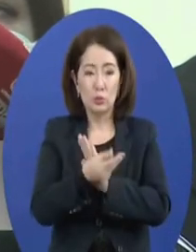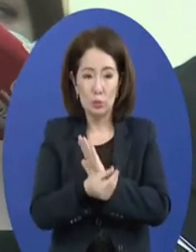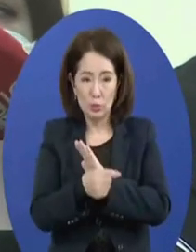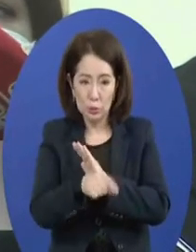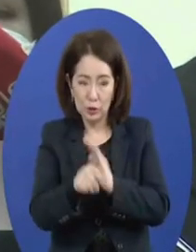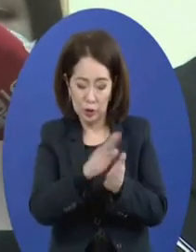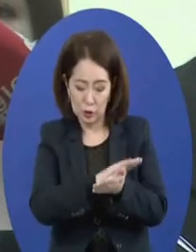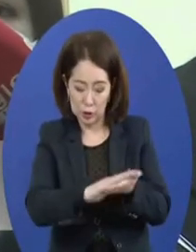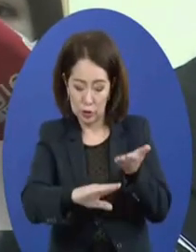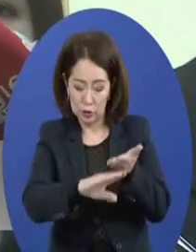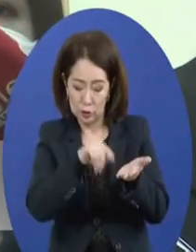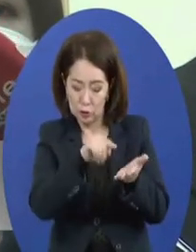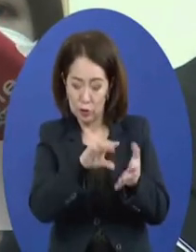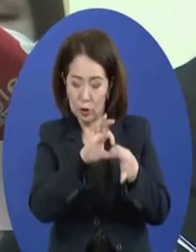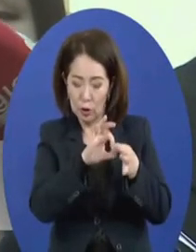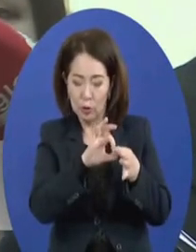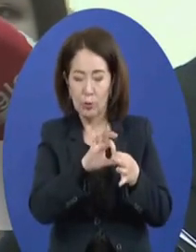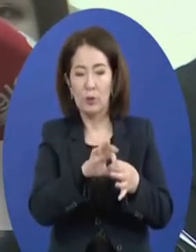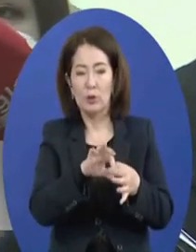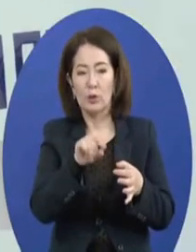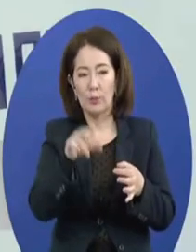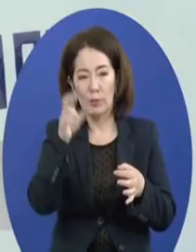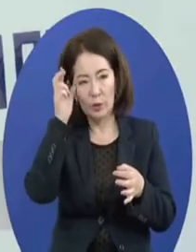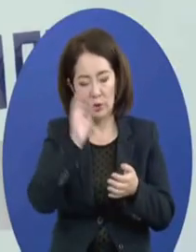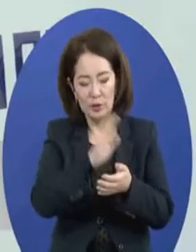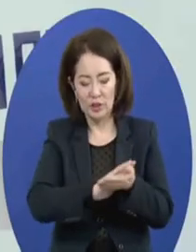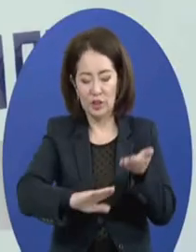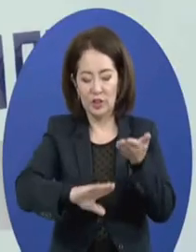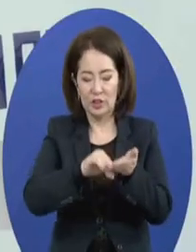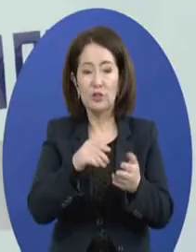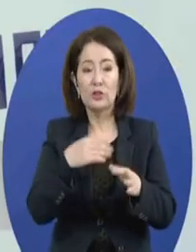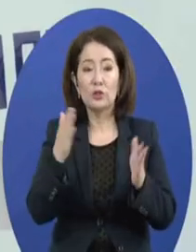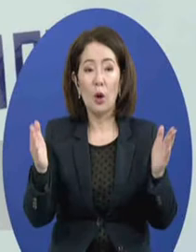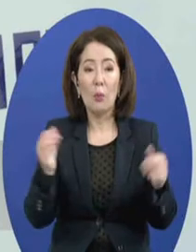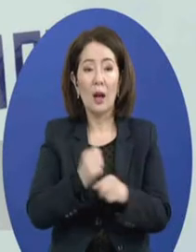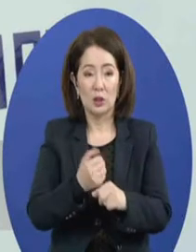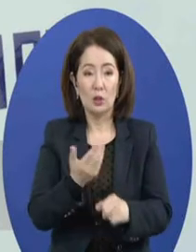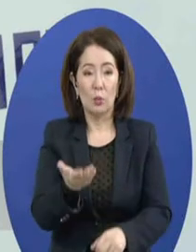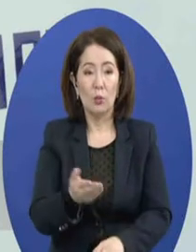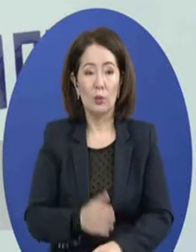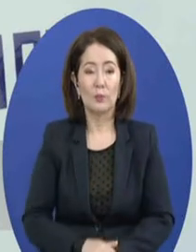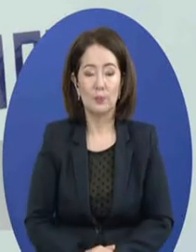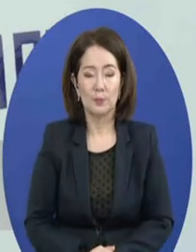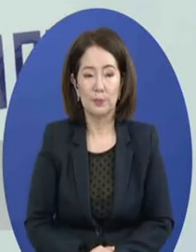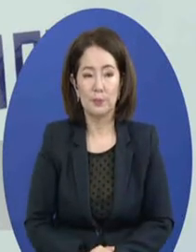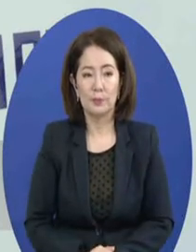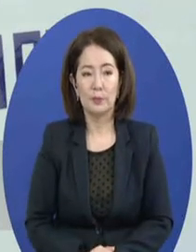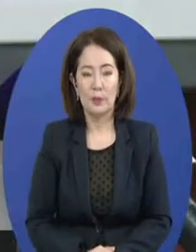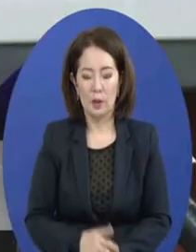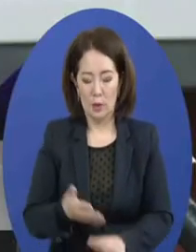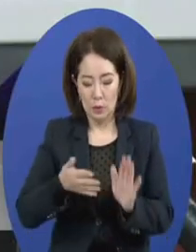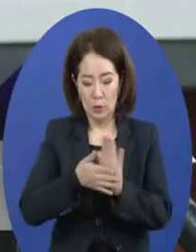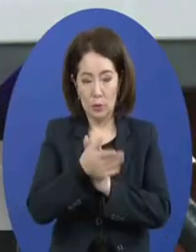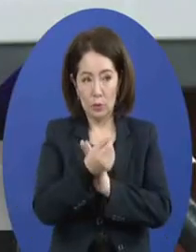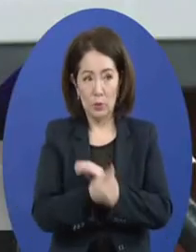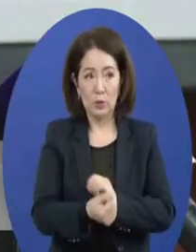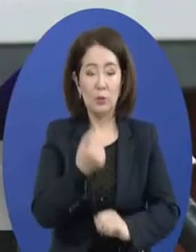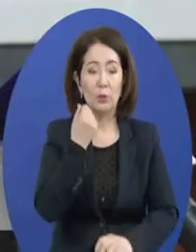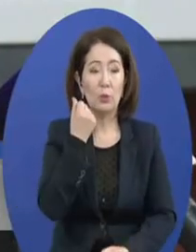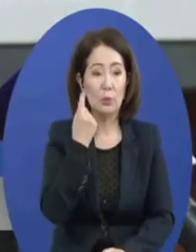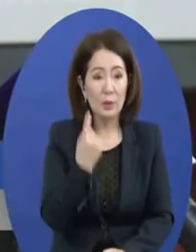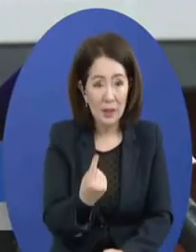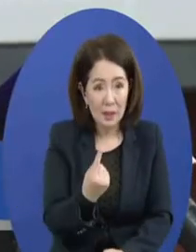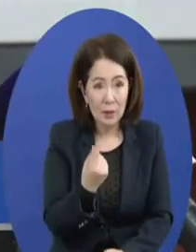үрэнд Монгол Улсын одоо боловсролын салбарын төсвийн шинжилтийг эхлүүлж байгаа энэ томоохон ажлын нэг болж байна. Төсвийн нэг төгрөг болгоныг